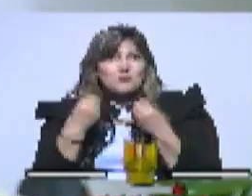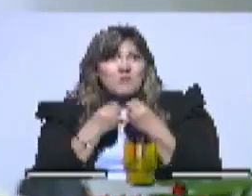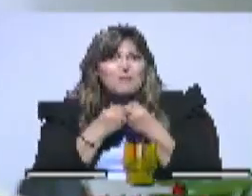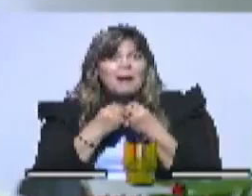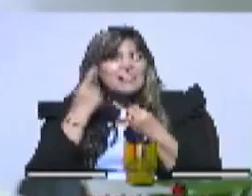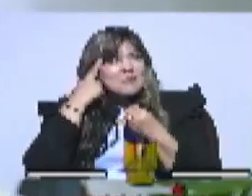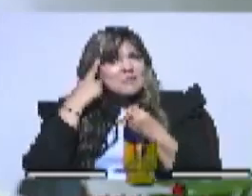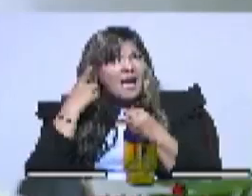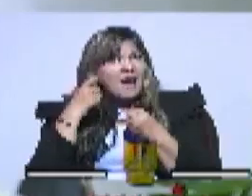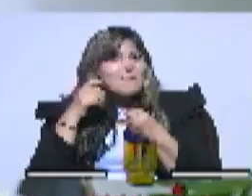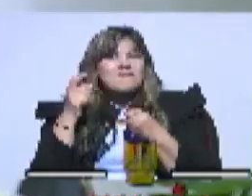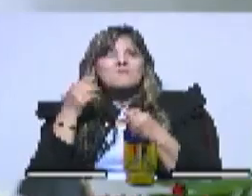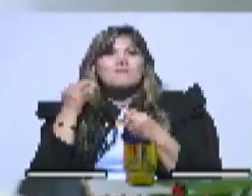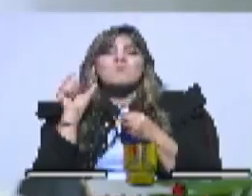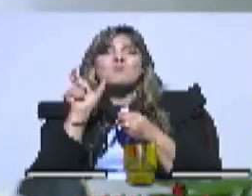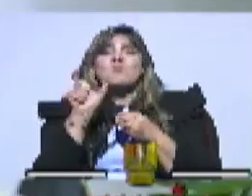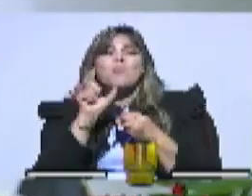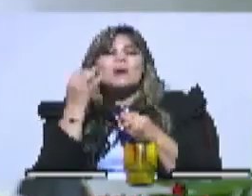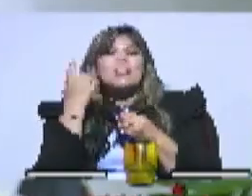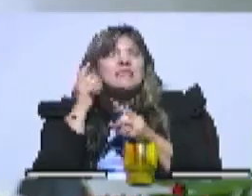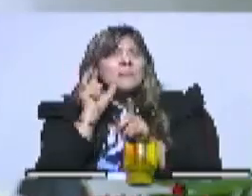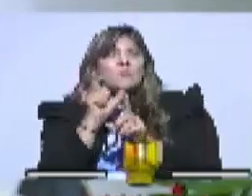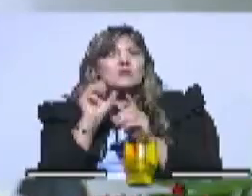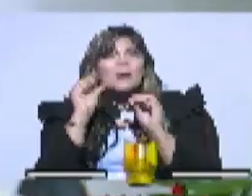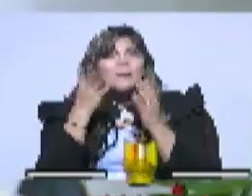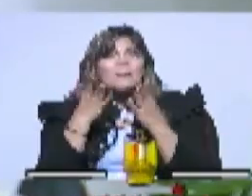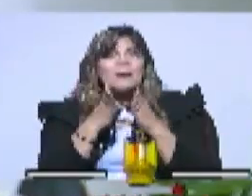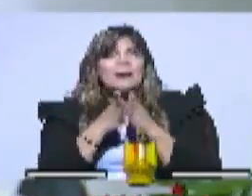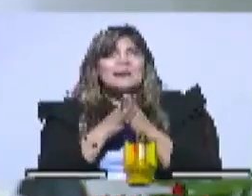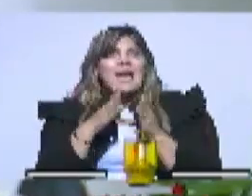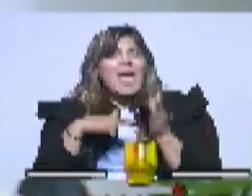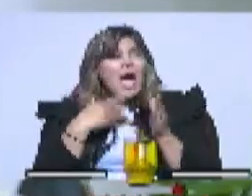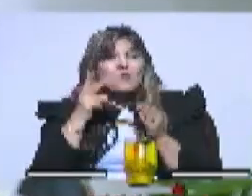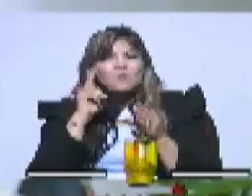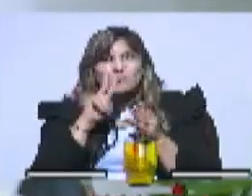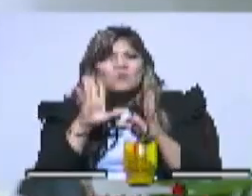يعني حضراتكم مهتمين بإيه وحابين تشوفوا إيه. لسه